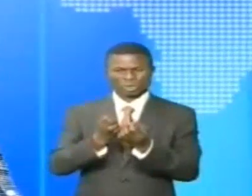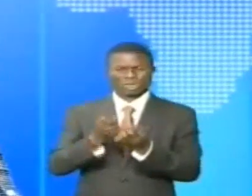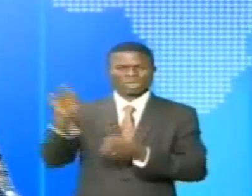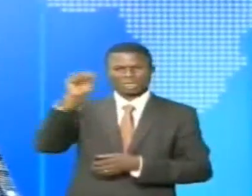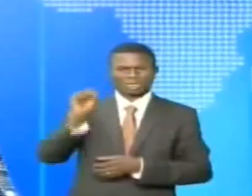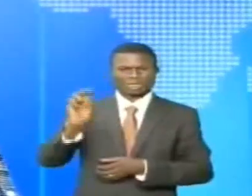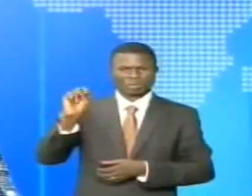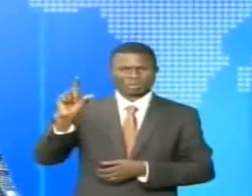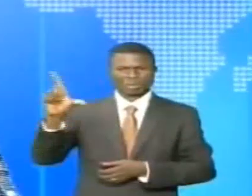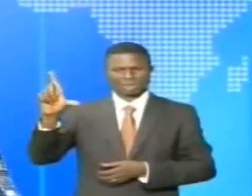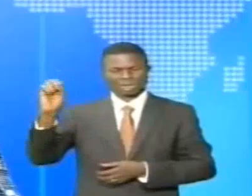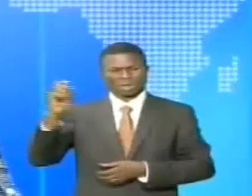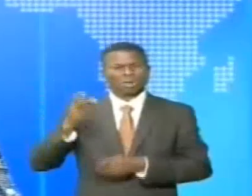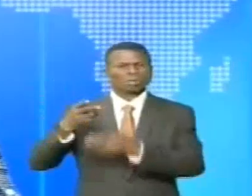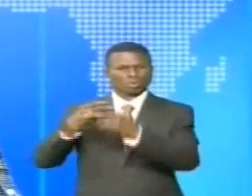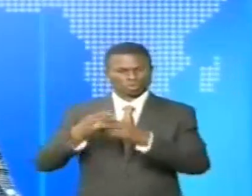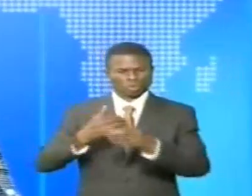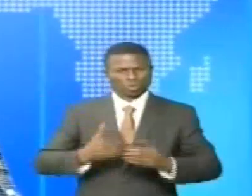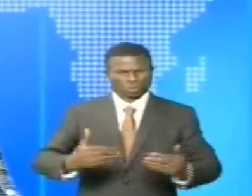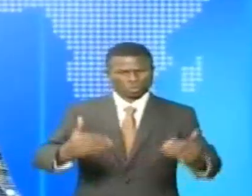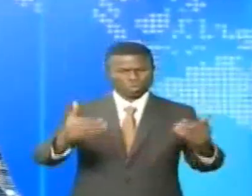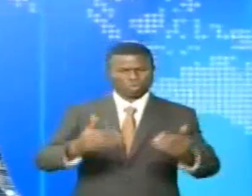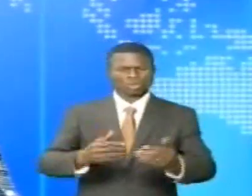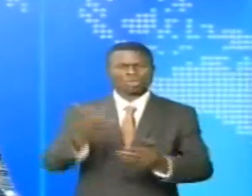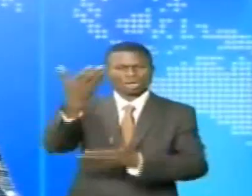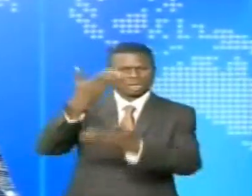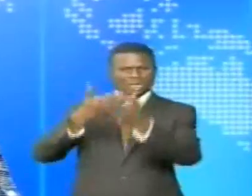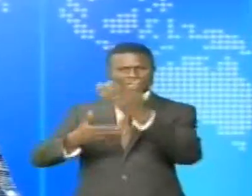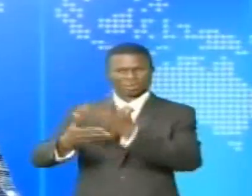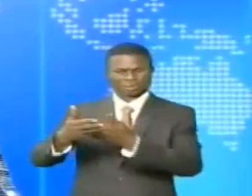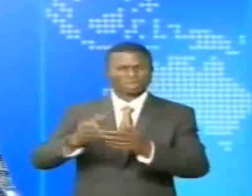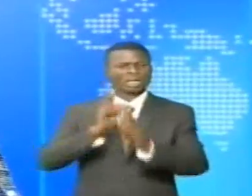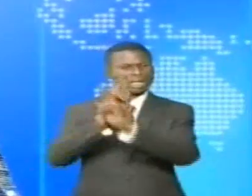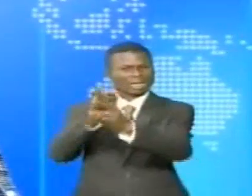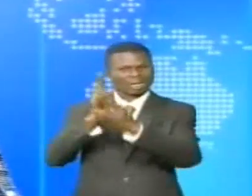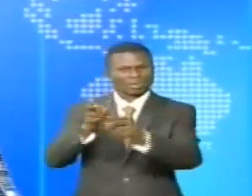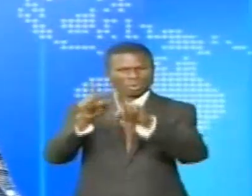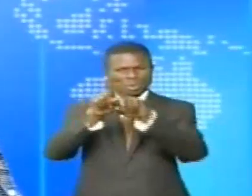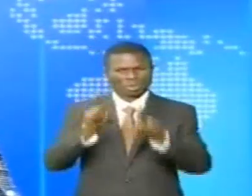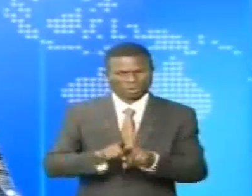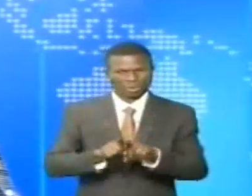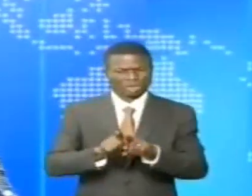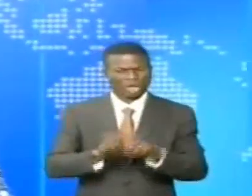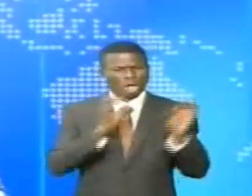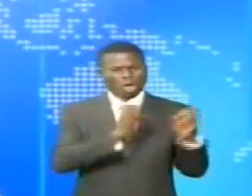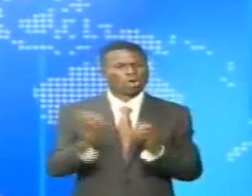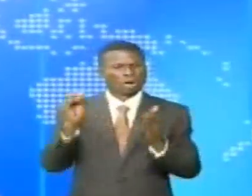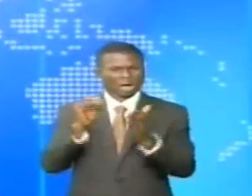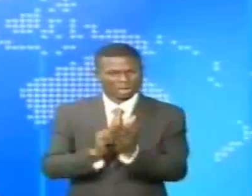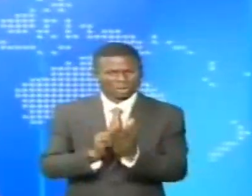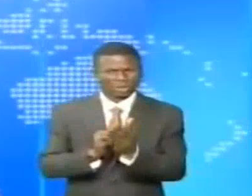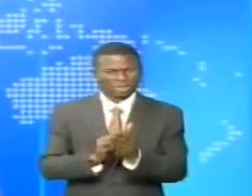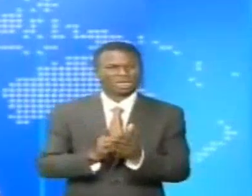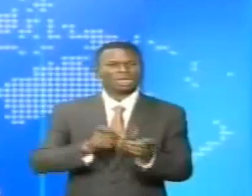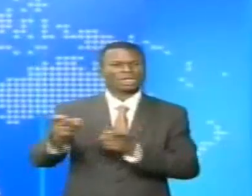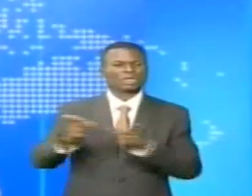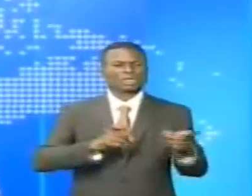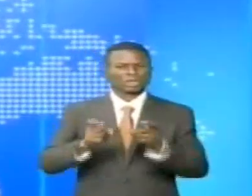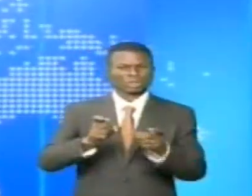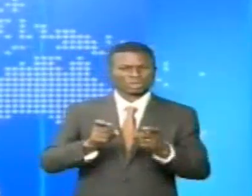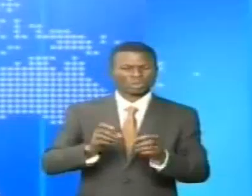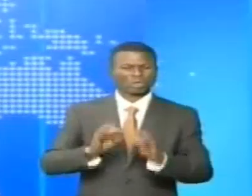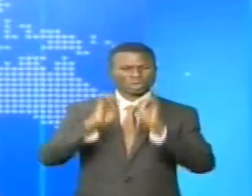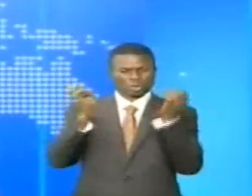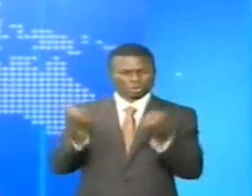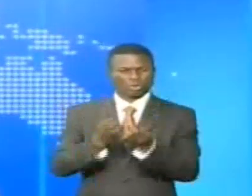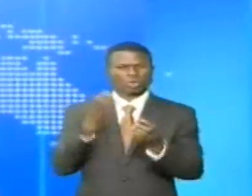pour superviser le transfert vers l'état des lieux et réorganiser la gestion depuis la chaîne